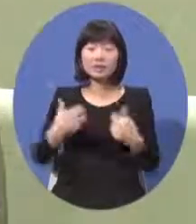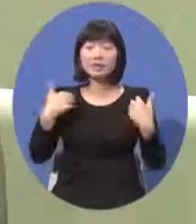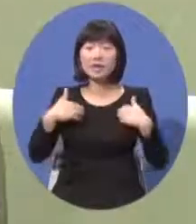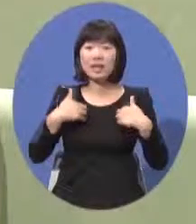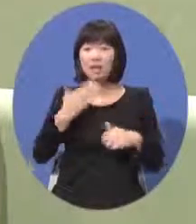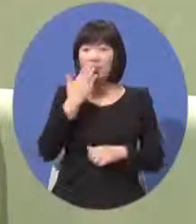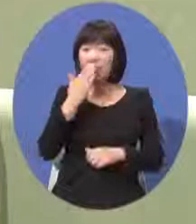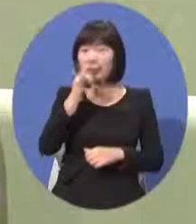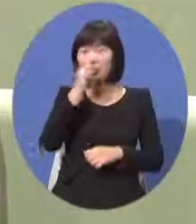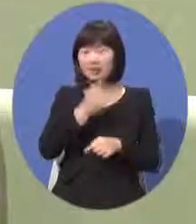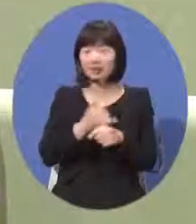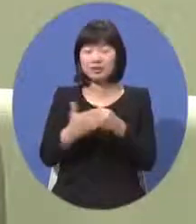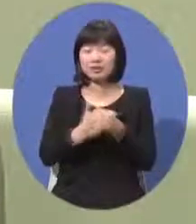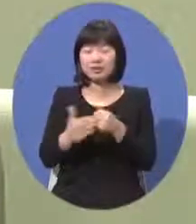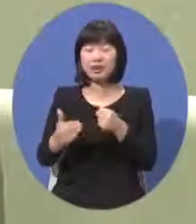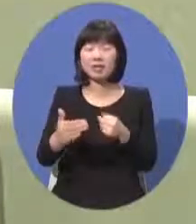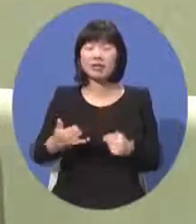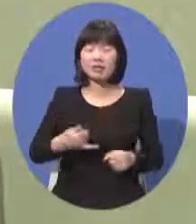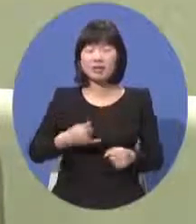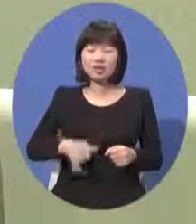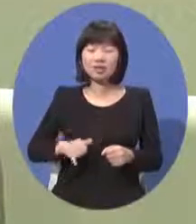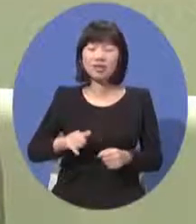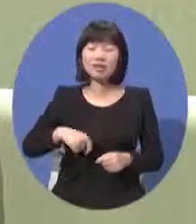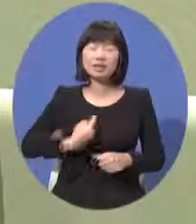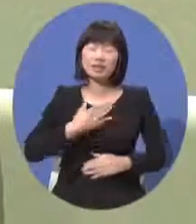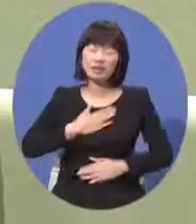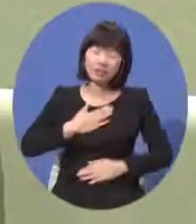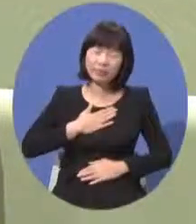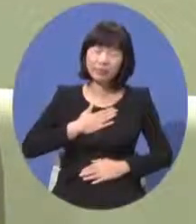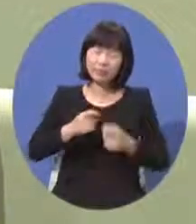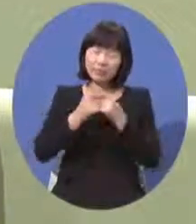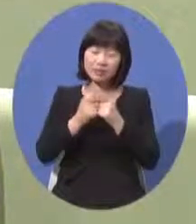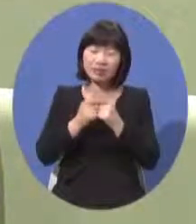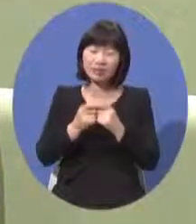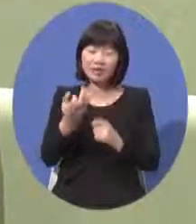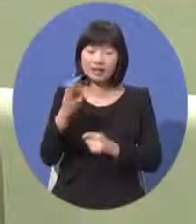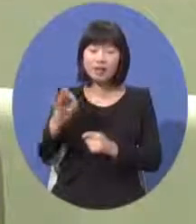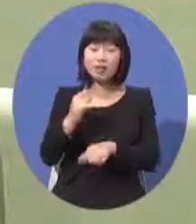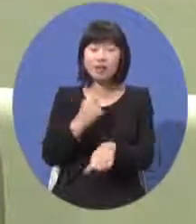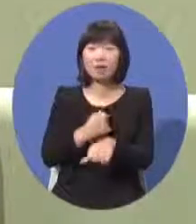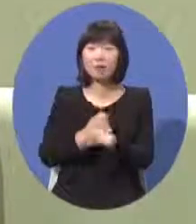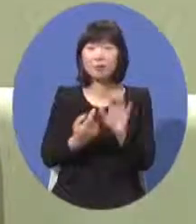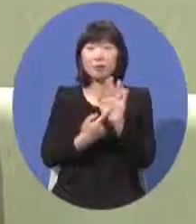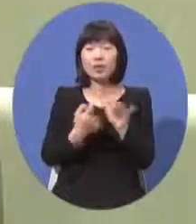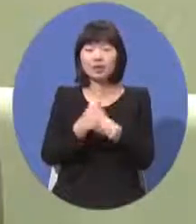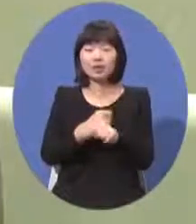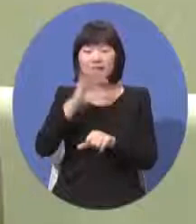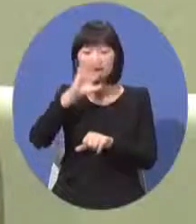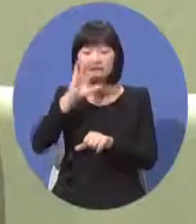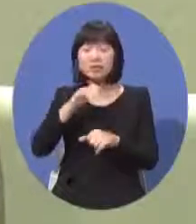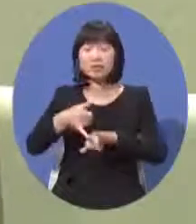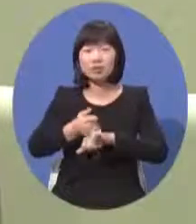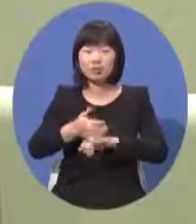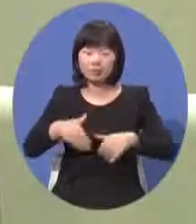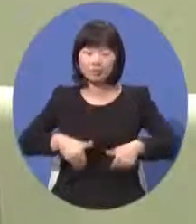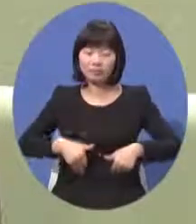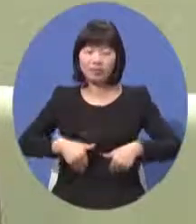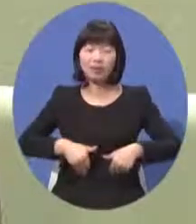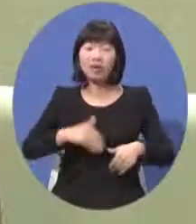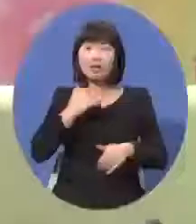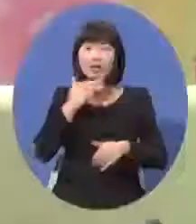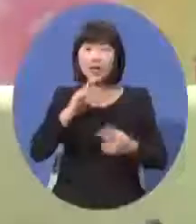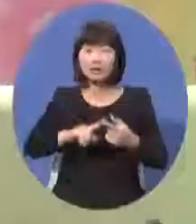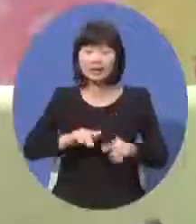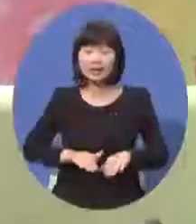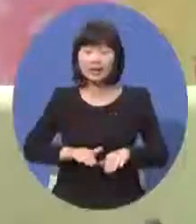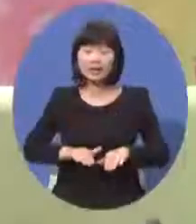수도 있고요. 그래서 네. 아이가 자기의 감정을 정교하게 인식하고 표현하는 그런 연습이 굉장히 필요하고요. 사실은 그 연령에 따라서